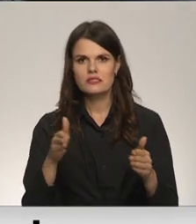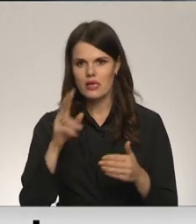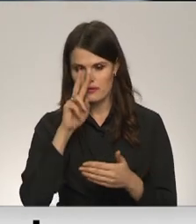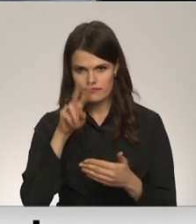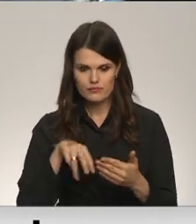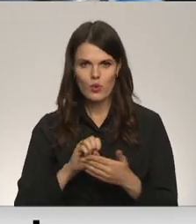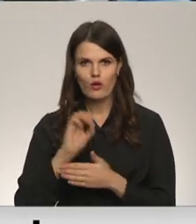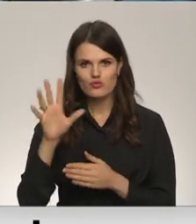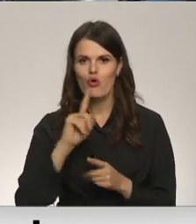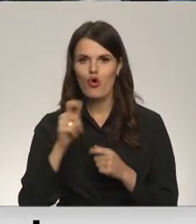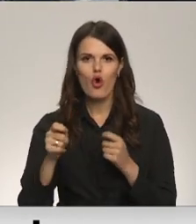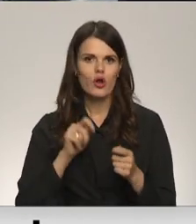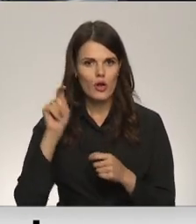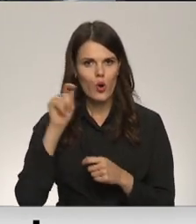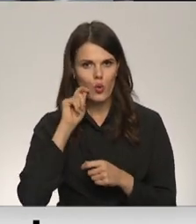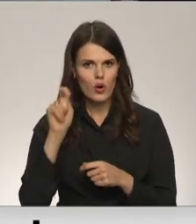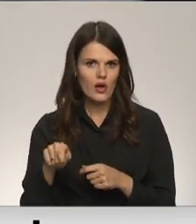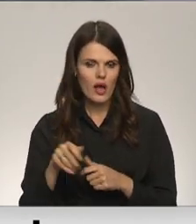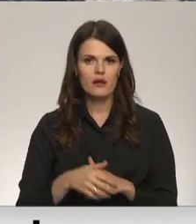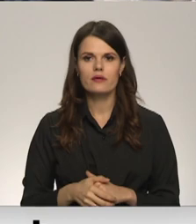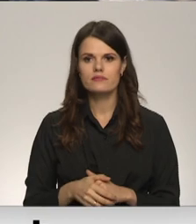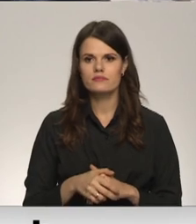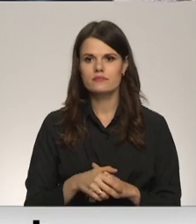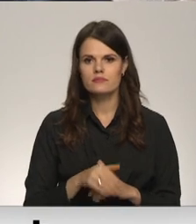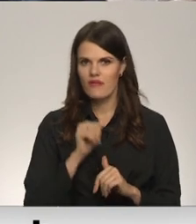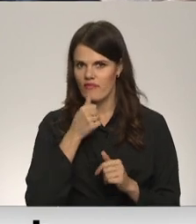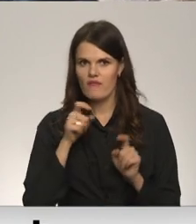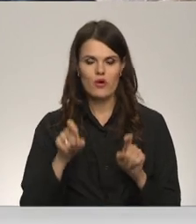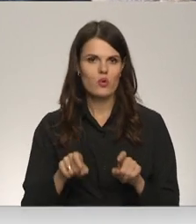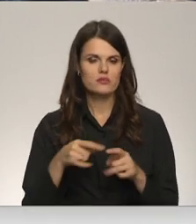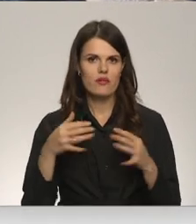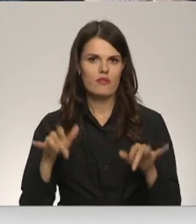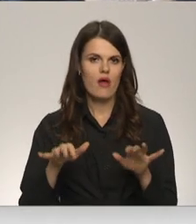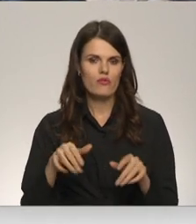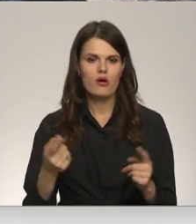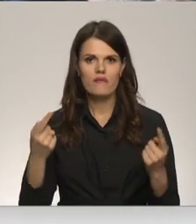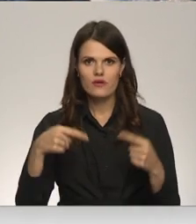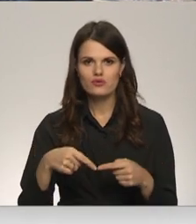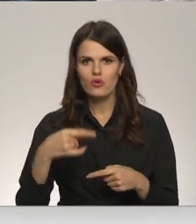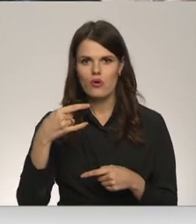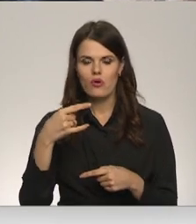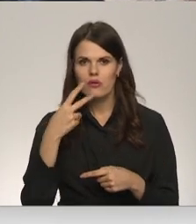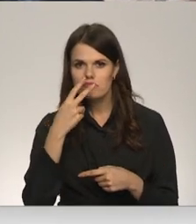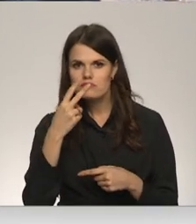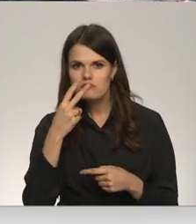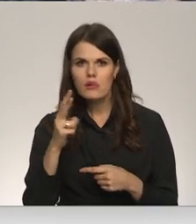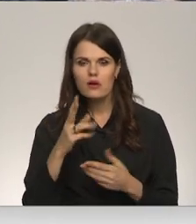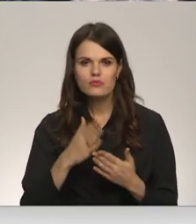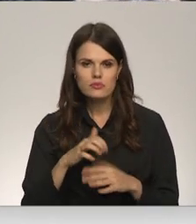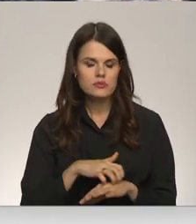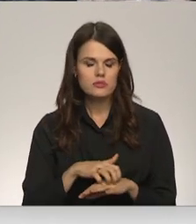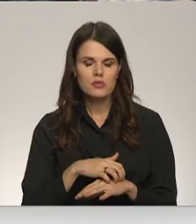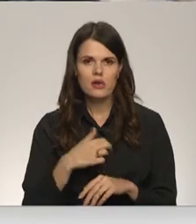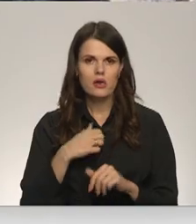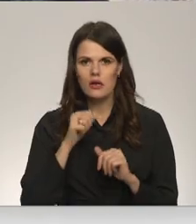tiek nosūtīts koordinatoriem Ukrainā. Nespēju nosēdēt pie datoru, visu laiku monitorēt situāciju un nervozēt.